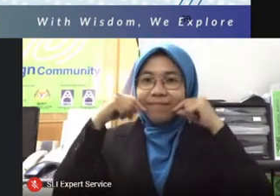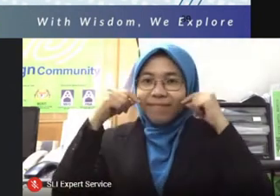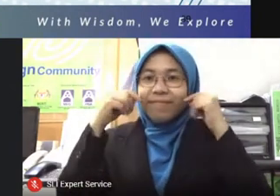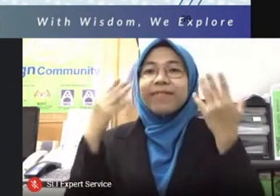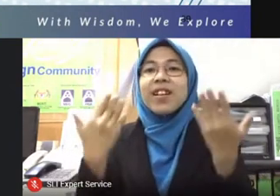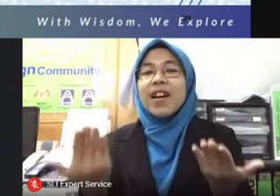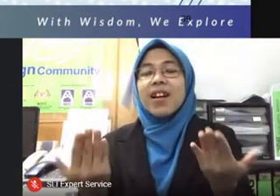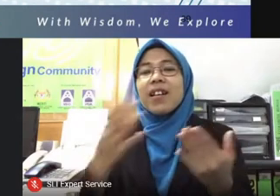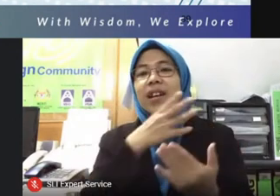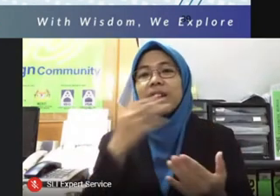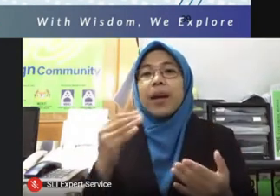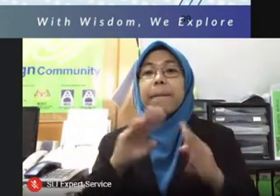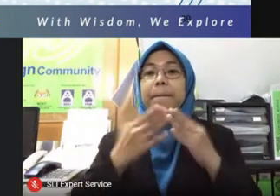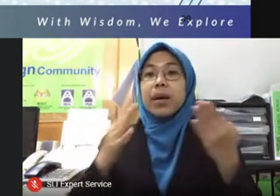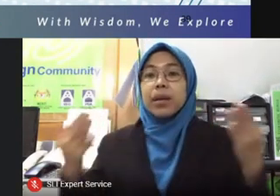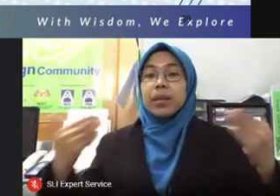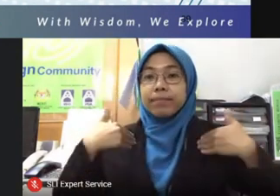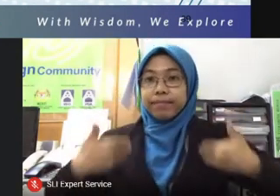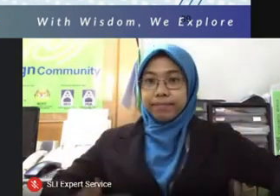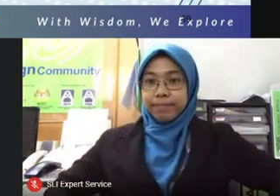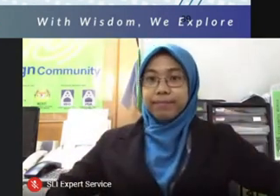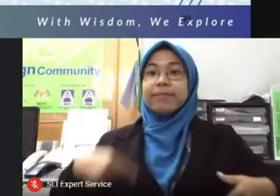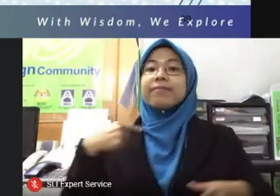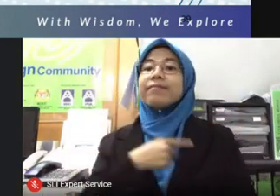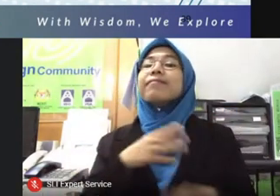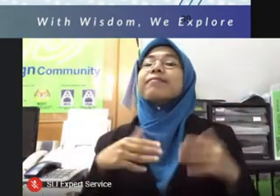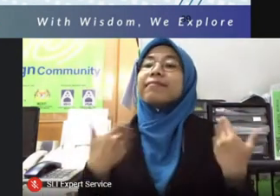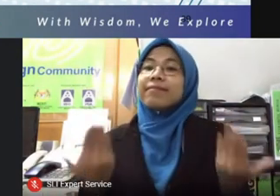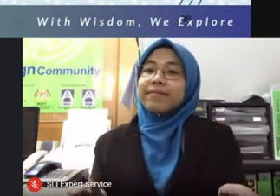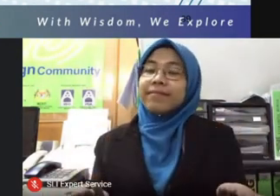mana, bahasa tubuh badan kita macam mana,